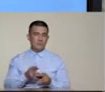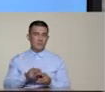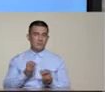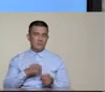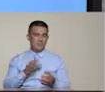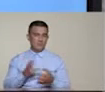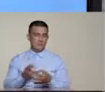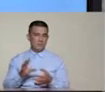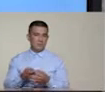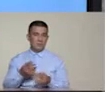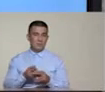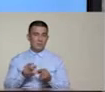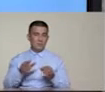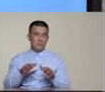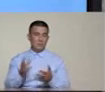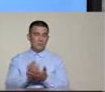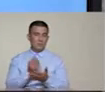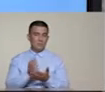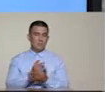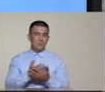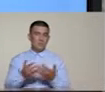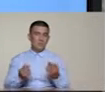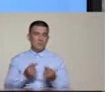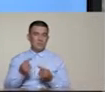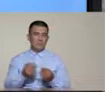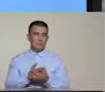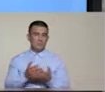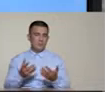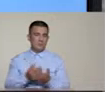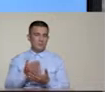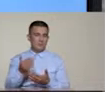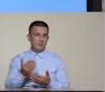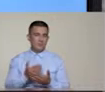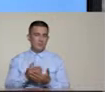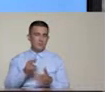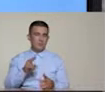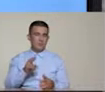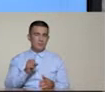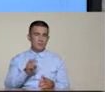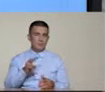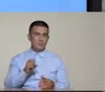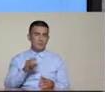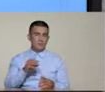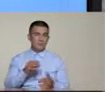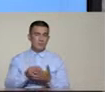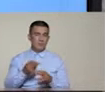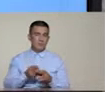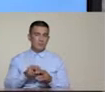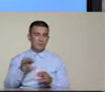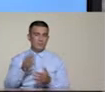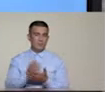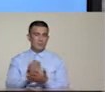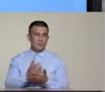hisoblansa, ulardan topilgan barcha buyumlar oddiy o'sha paleolit davriga oid bo'lgan, biz